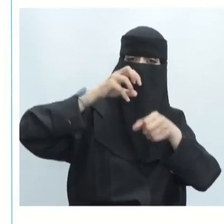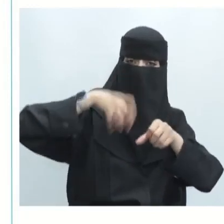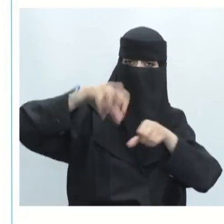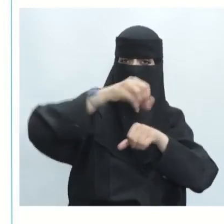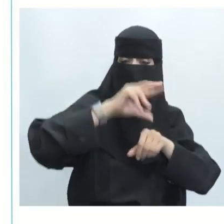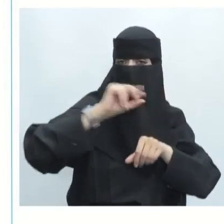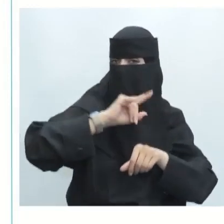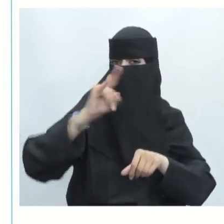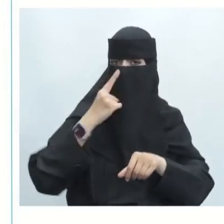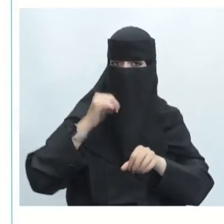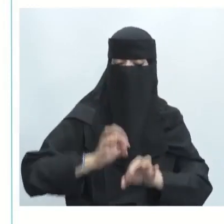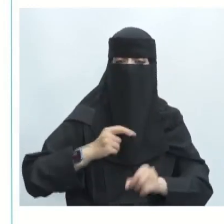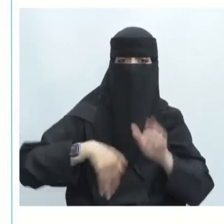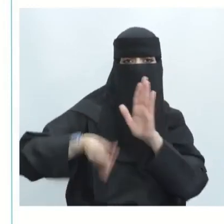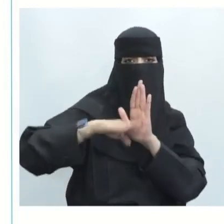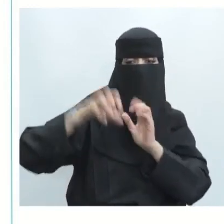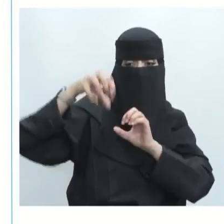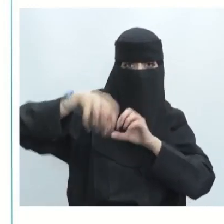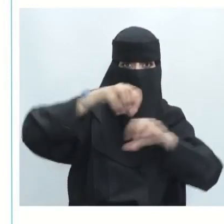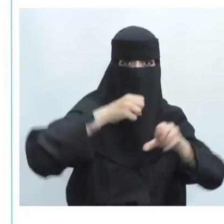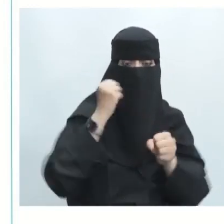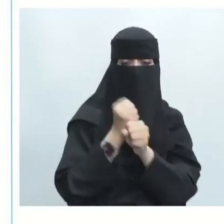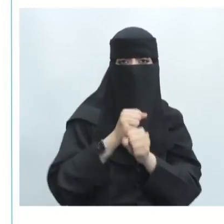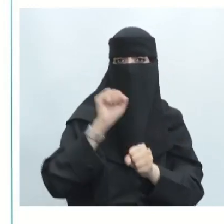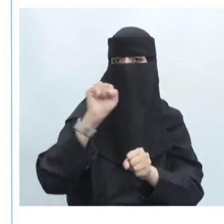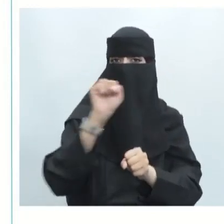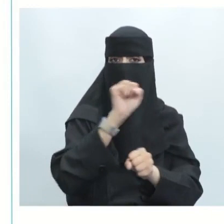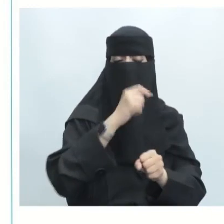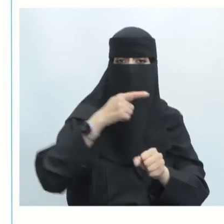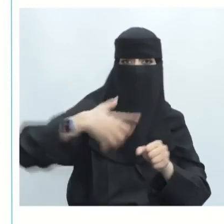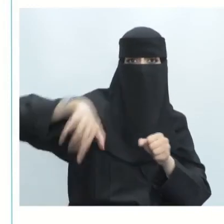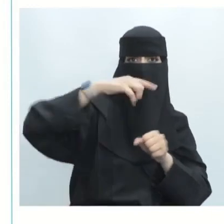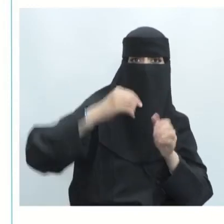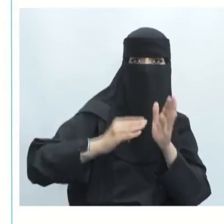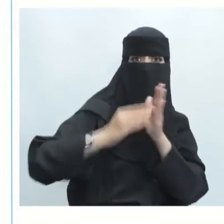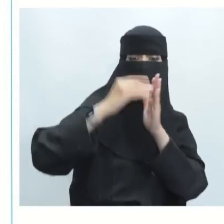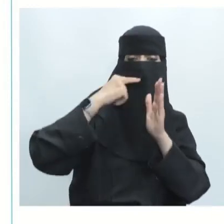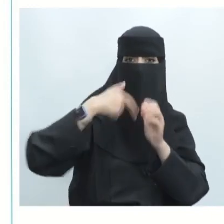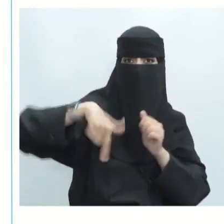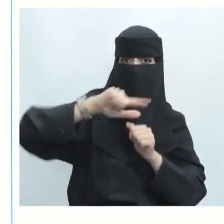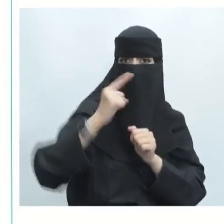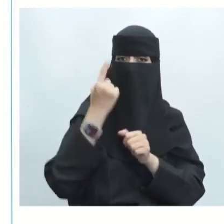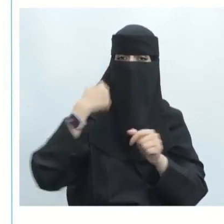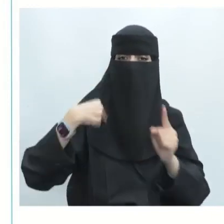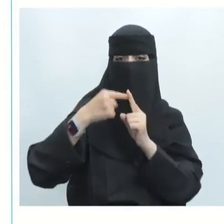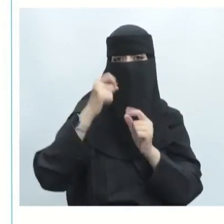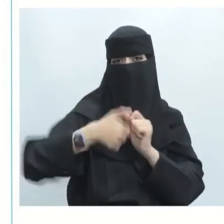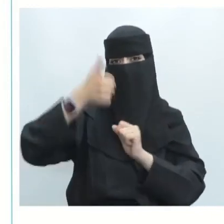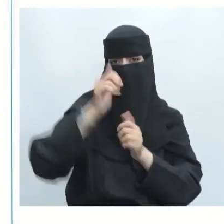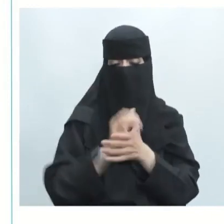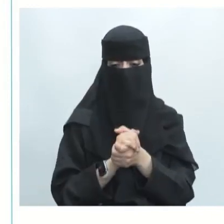وهذا لا ينبغي يجب ان يكون كل قسم له اعماله التي يتفرد بها التي تتكامل مع الاقسام